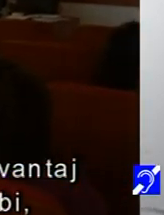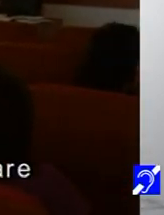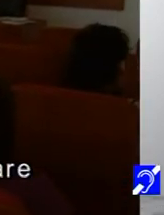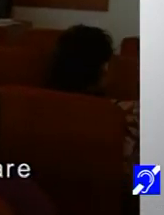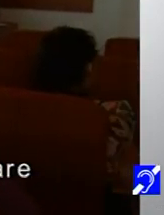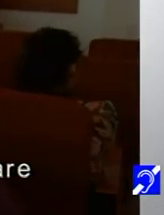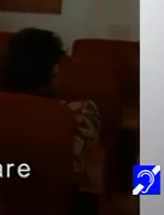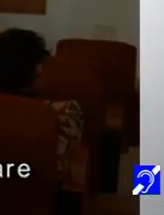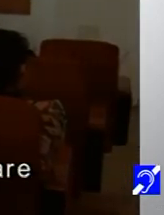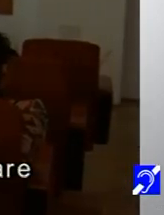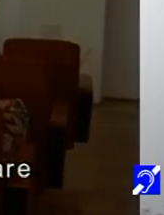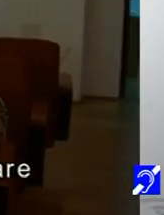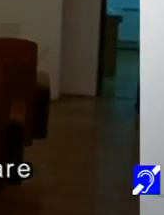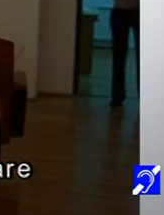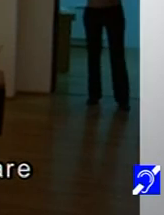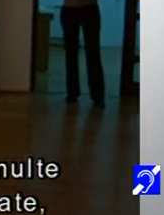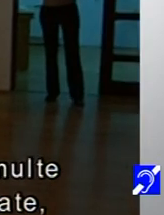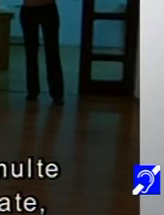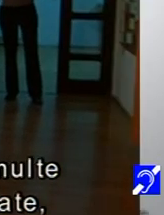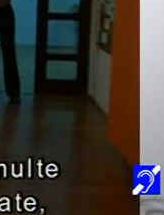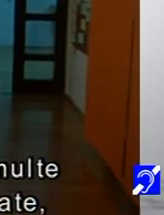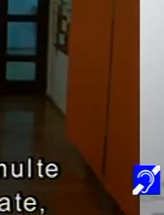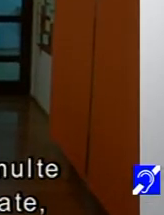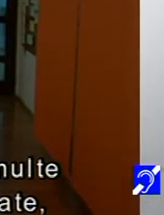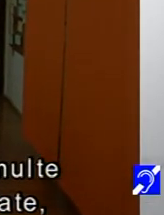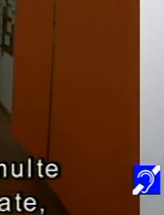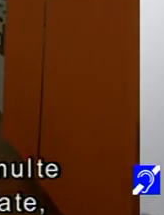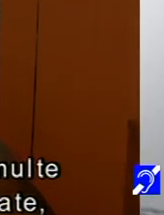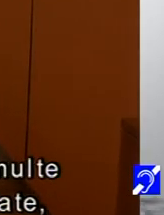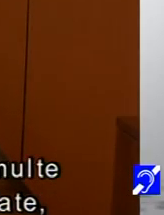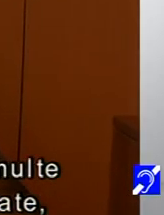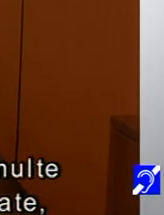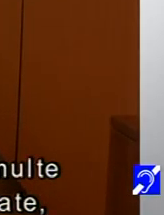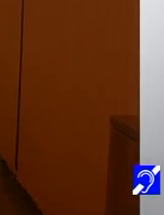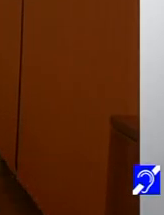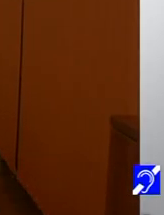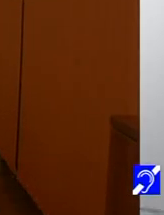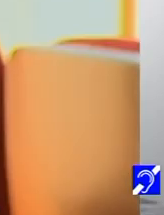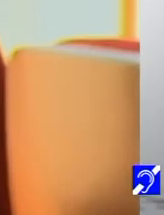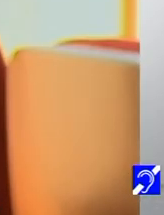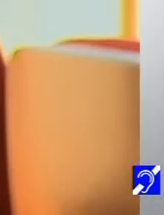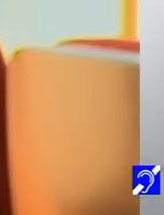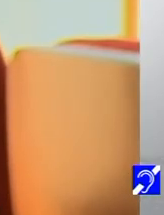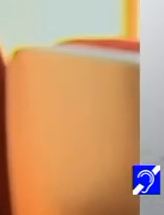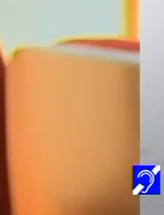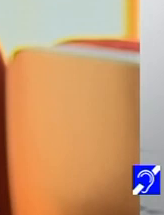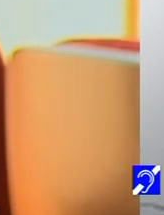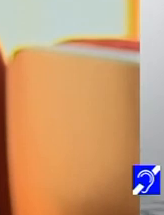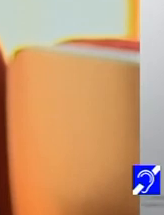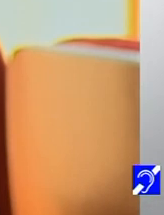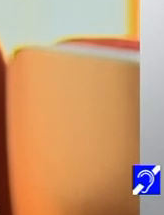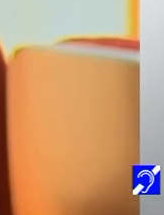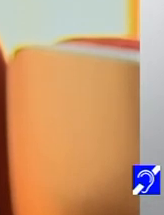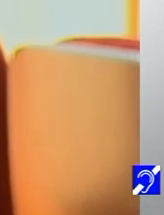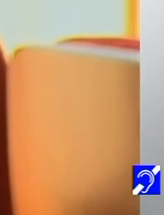kennt. Und wenn wir in Betracht nehmen, dass viele Jugendliche, die Fremdsprachen kennen, im Ausland ausgewandert sind